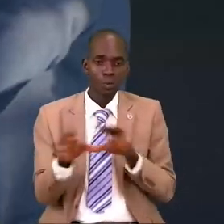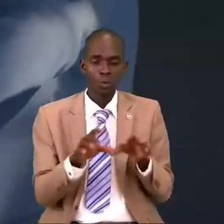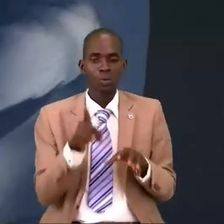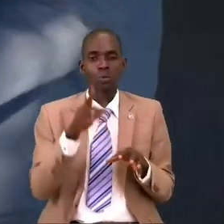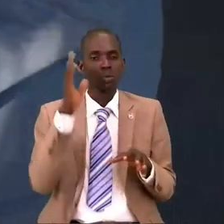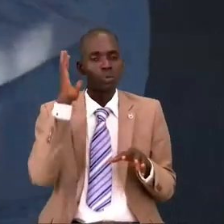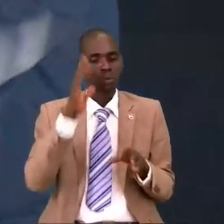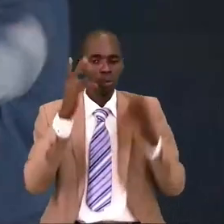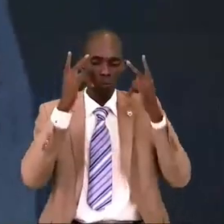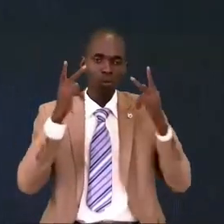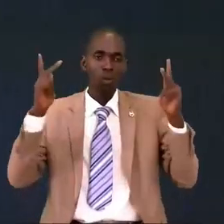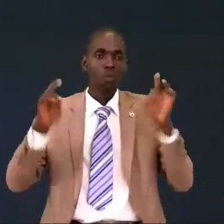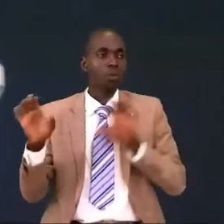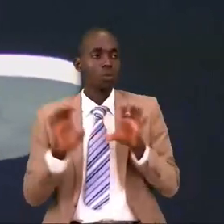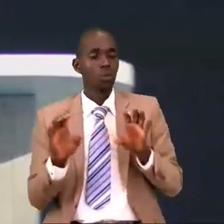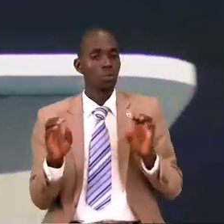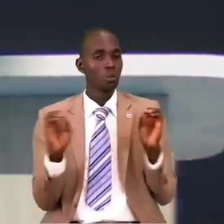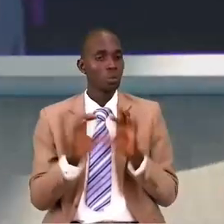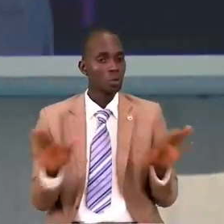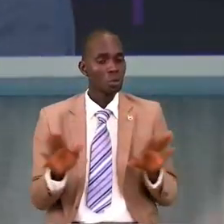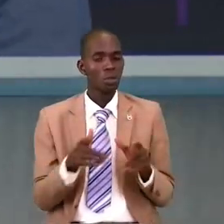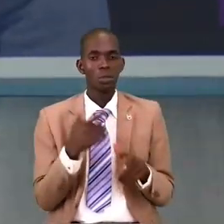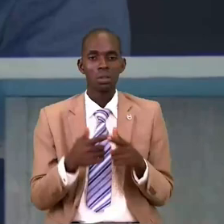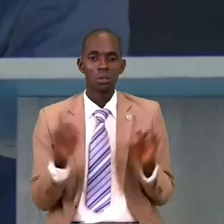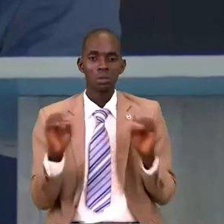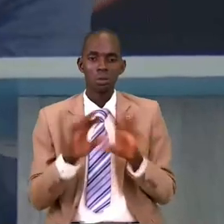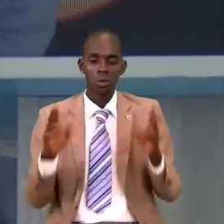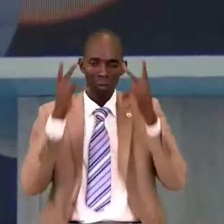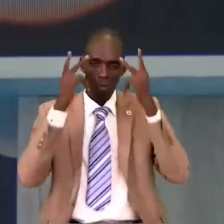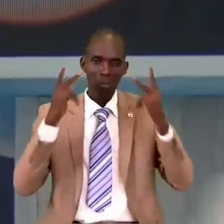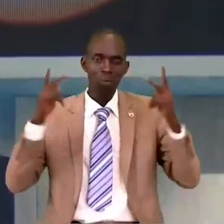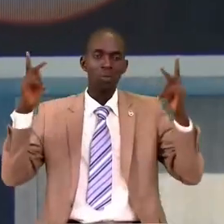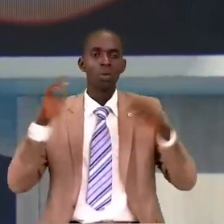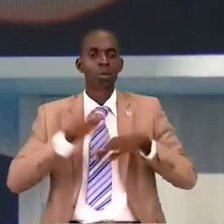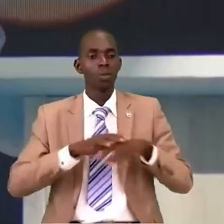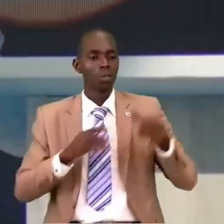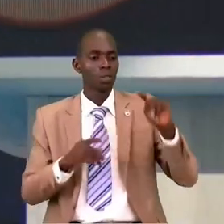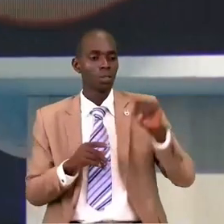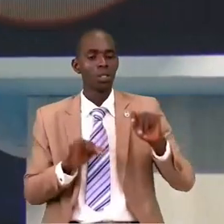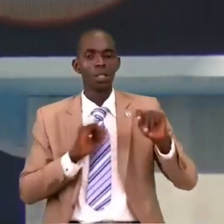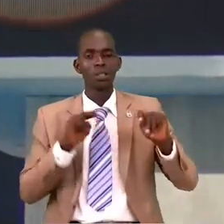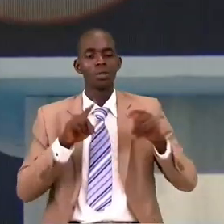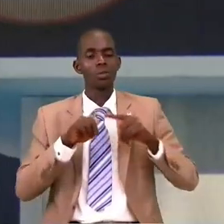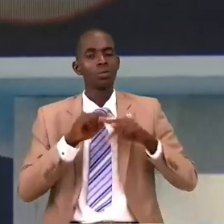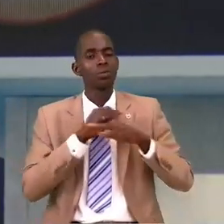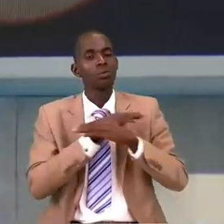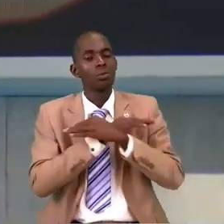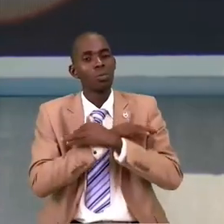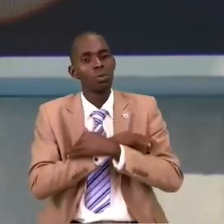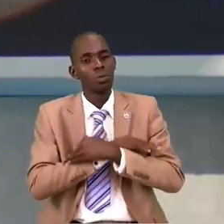mardi, ah, je dois me relaxer, hein, parce que j'ai tellement travaillé. J'ai travaillé